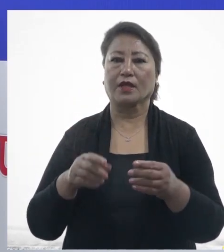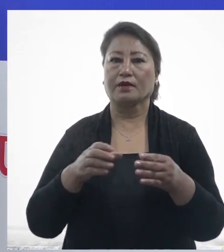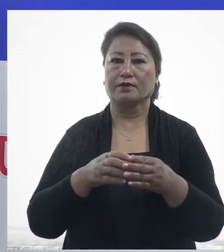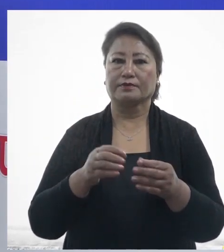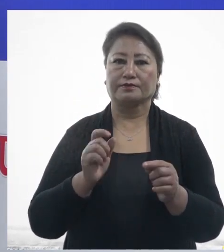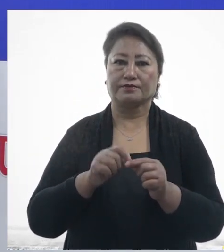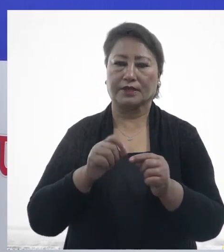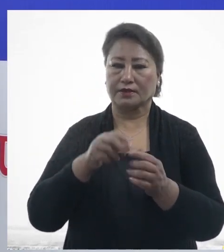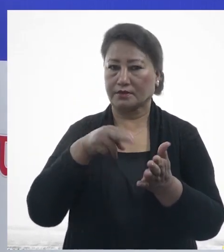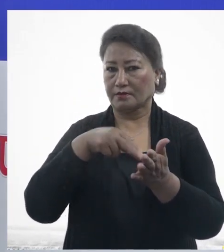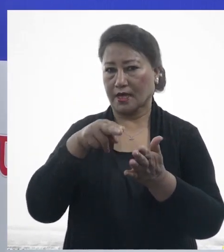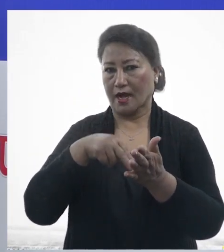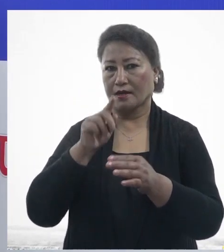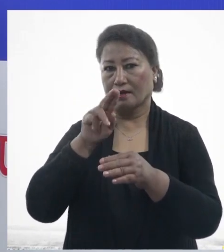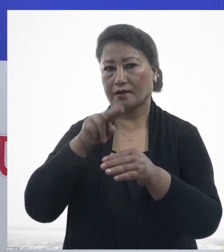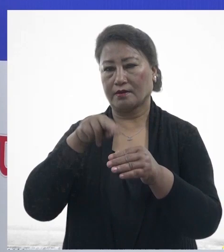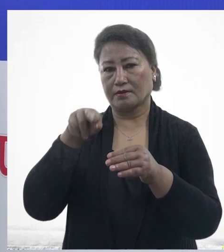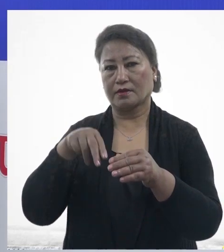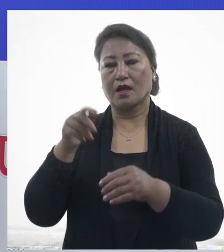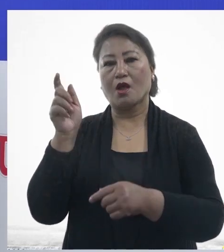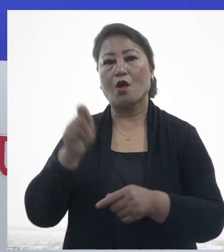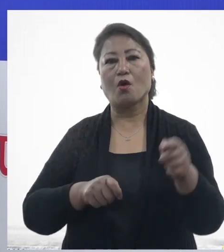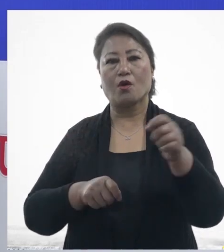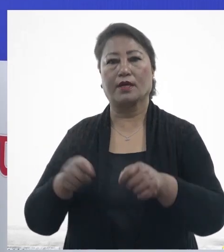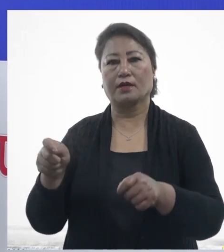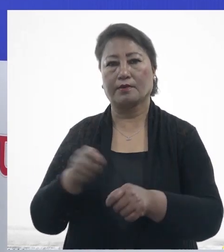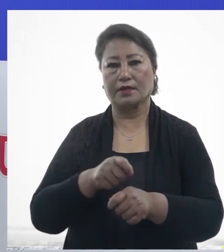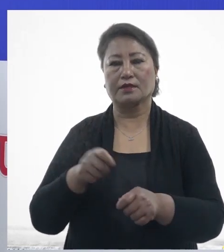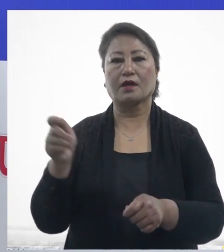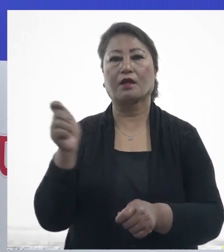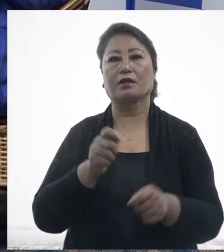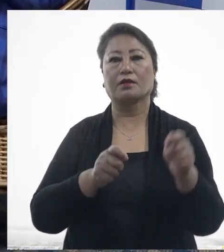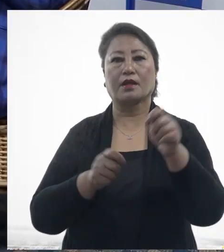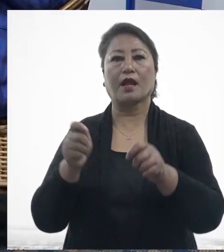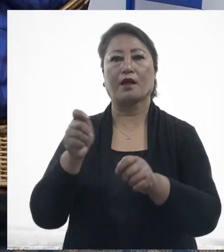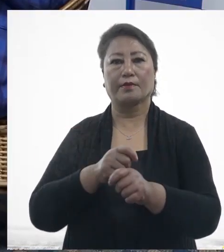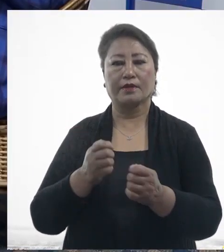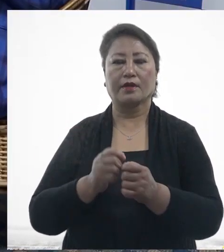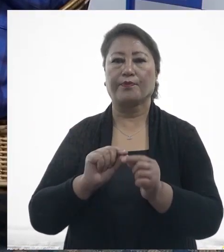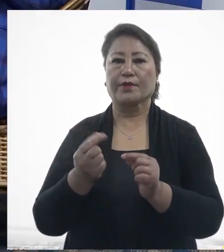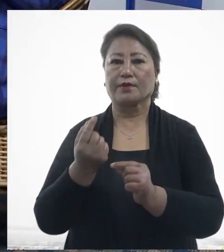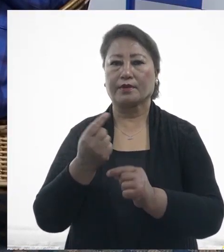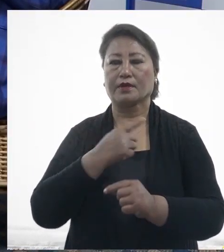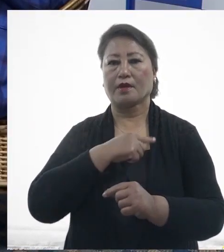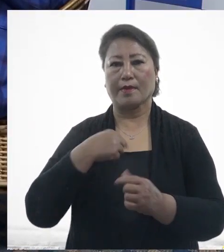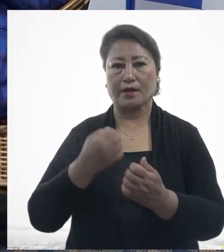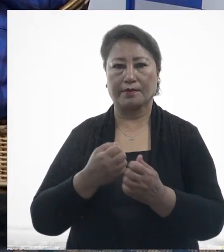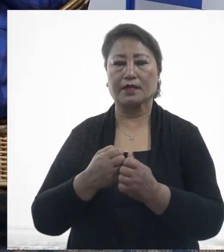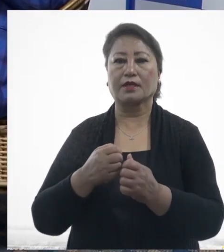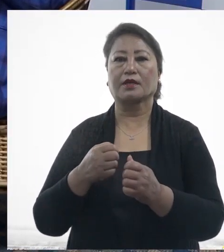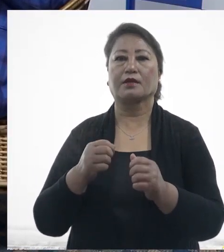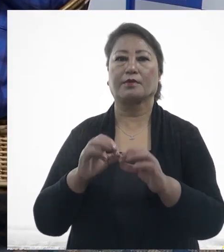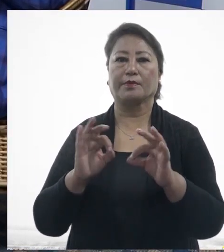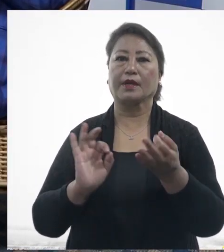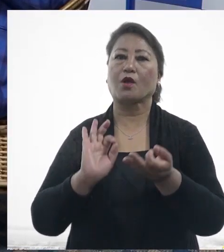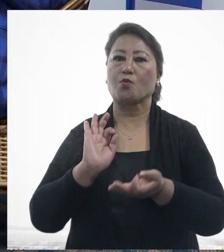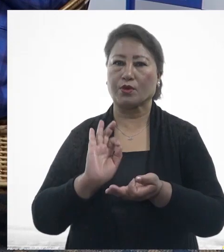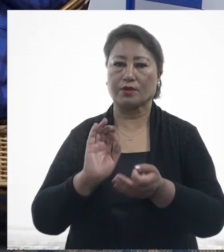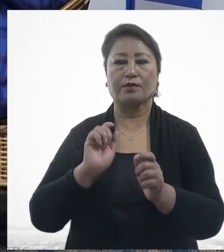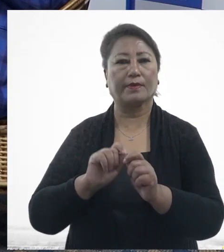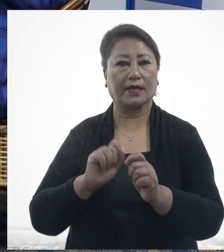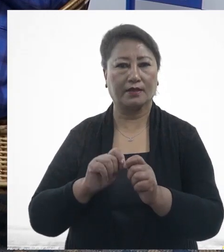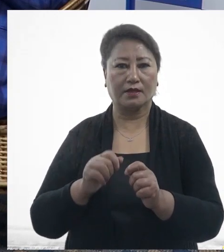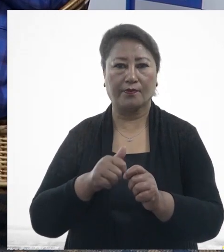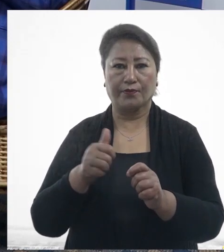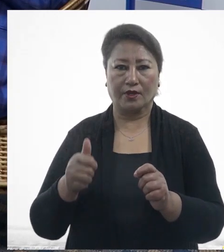बन्छ, त्यो बनाउँछौँ। हाम्रो गलैँचा बन्छ, त्यहाँ ढाका बन्छ, अगरबत्ती बन्छ, माला बन्छ, तामाका मूर्तिहरू बन्छन्। र योभन्दा बाहेक हामीले चाहिँ त्यहाँ